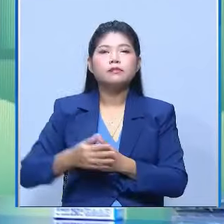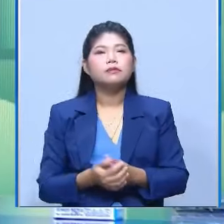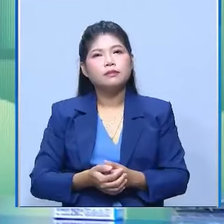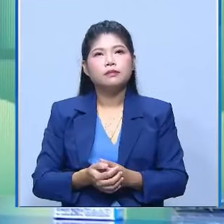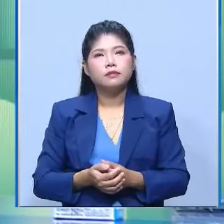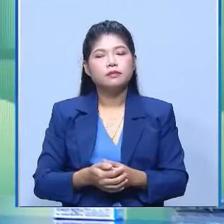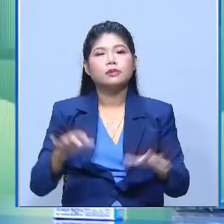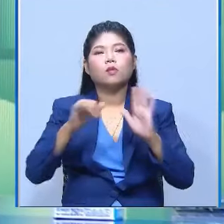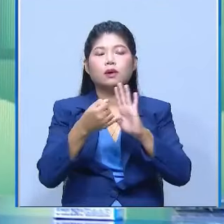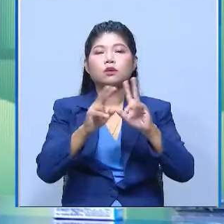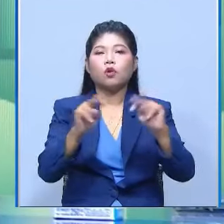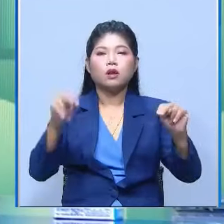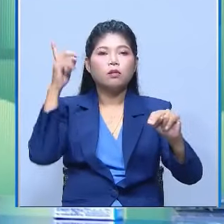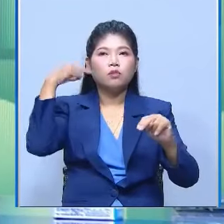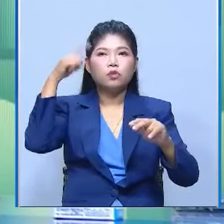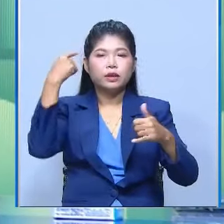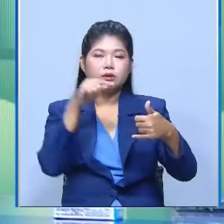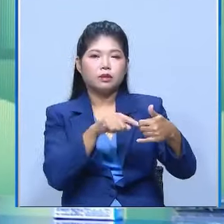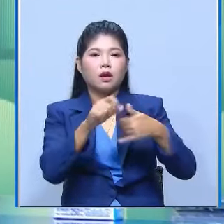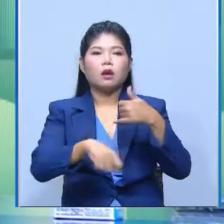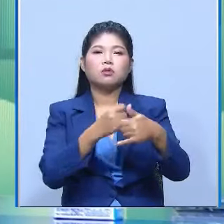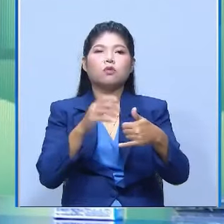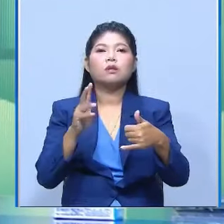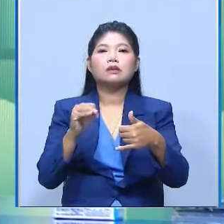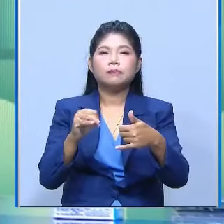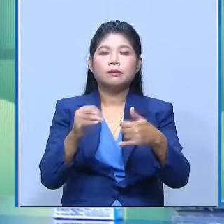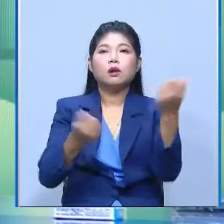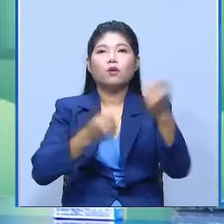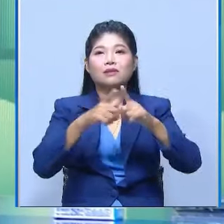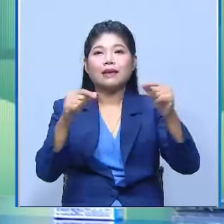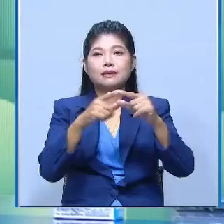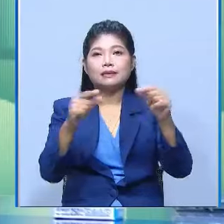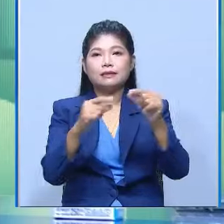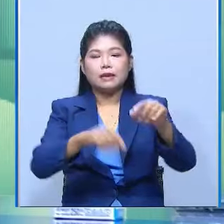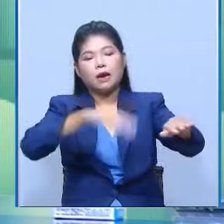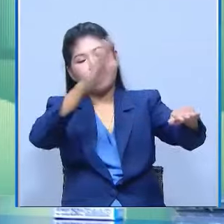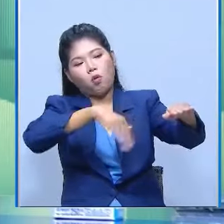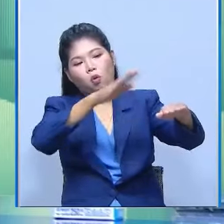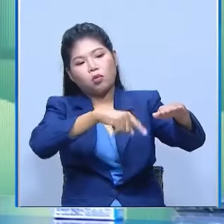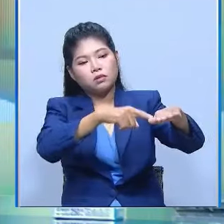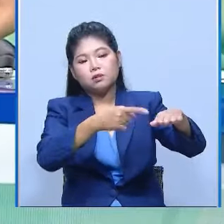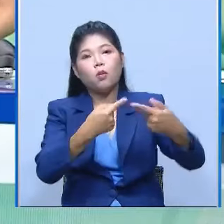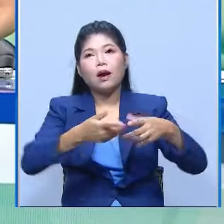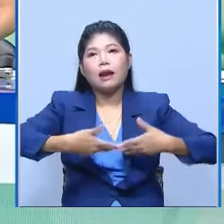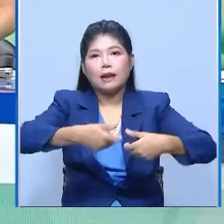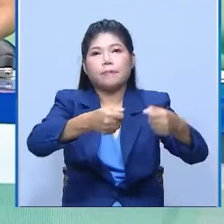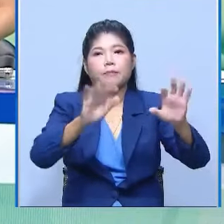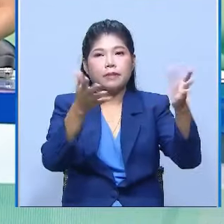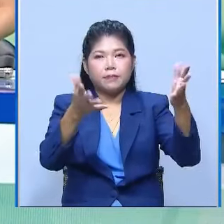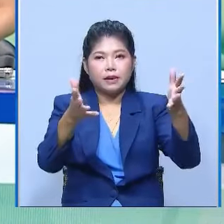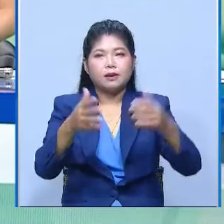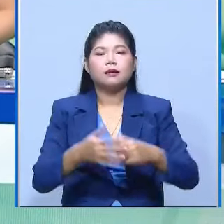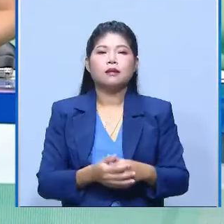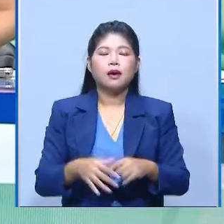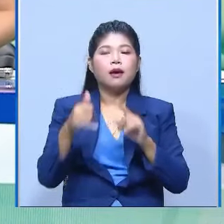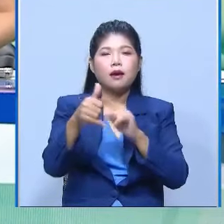ที่นนทบุรีมีผู้หญิงคนหนึ่งนะคะอายุ60ปีโบกรถแท็กซี่แท็กซี่ไม่รับแล้วด้วยอาการที่อาจจะ